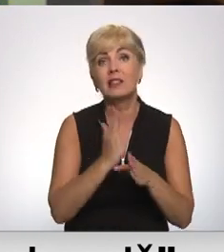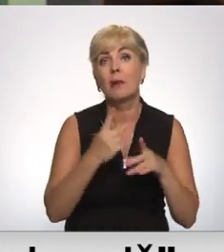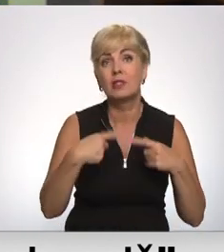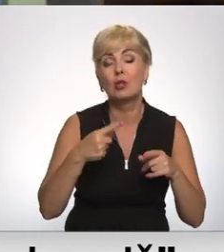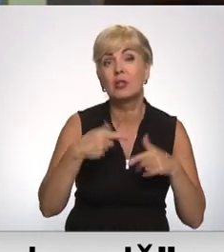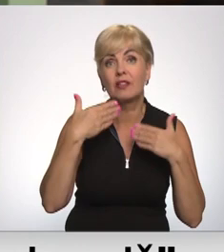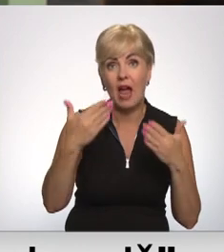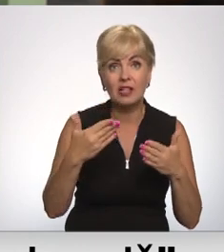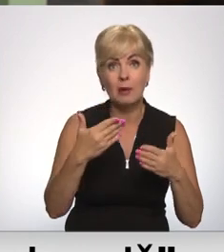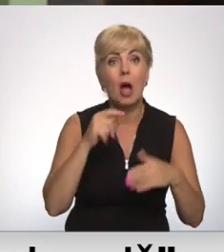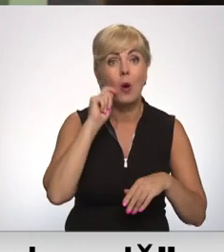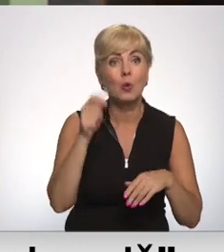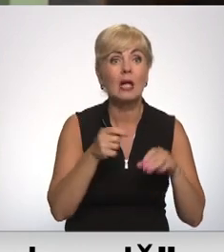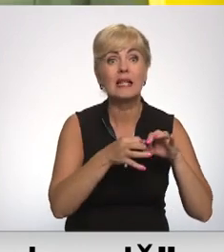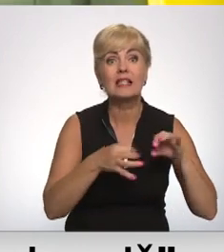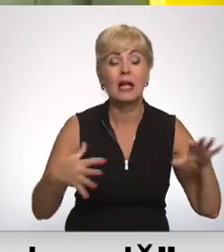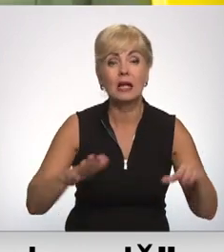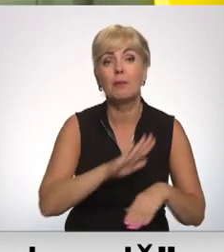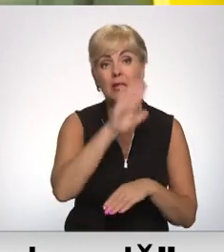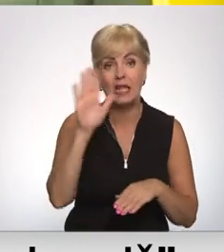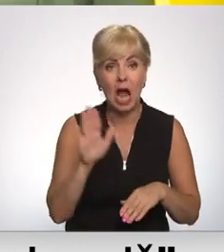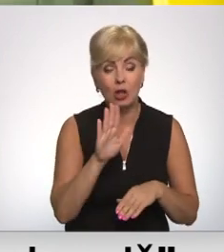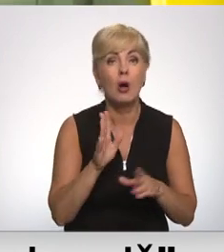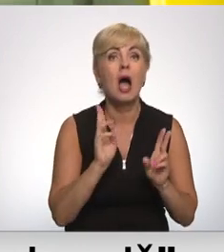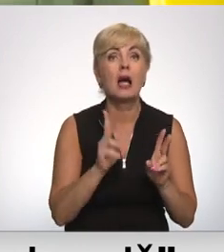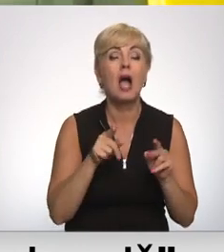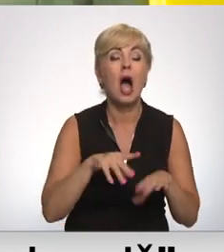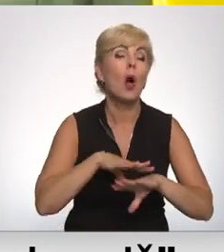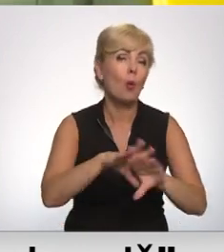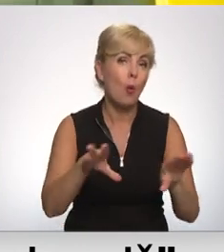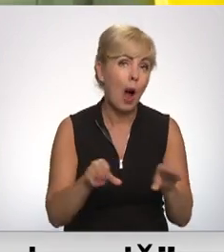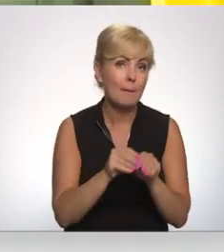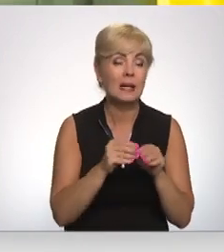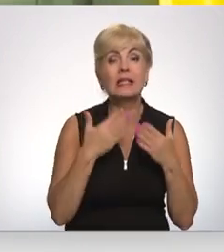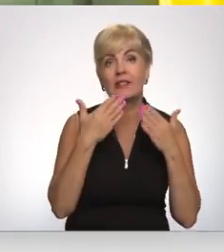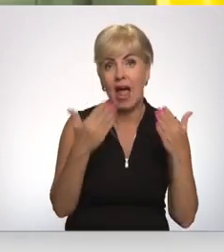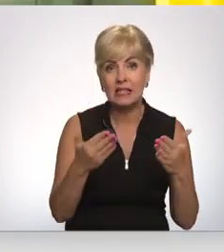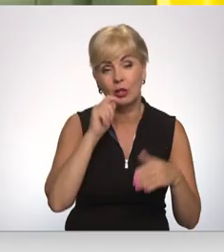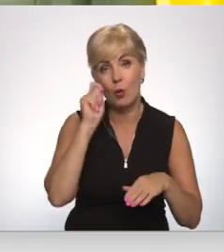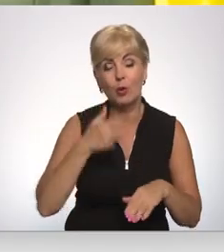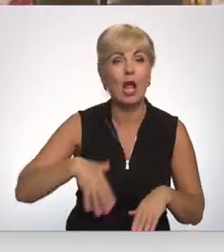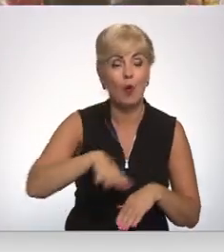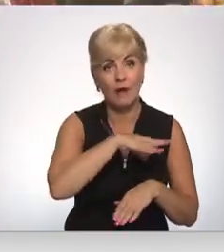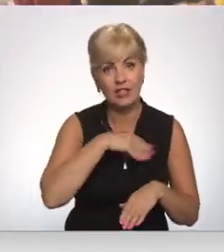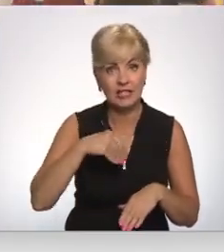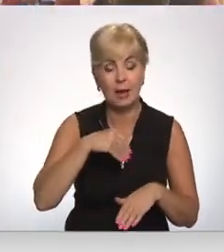sveiciens Ukraiņas neatkarības dienā. Slava Ukraiņa! Tas ir tāds kā kopīgs sveiciens Ukrainai no mums visiem.